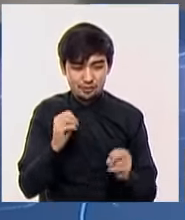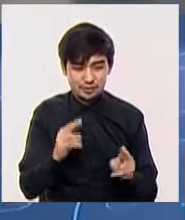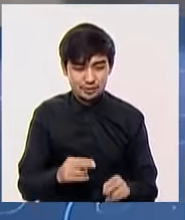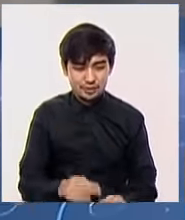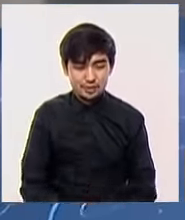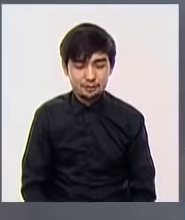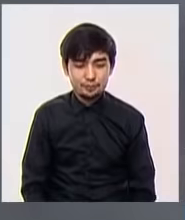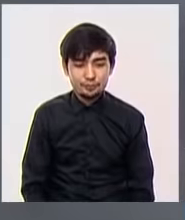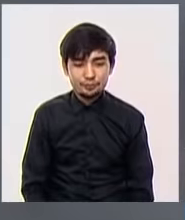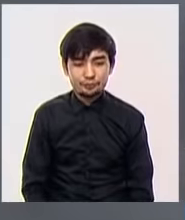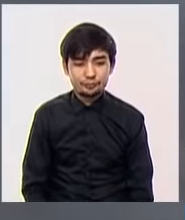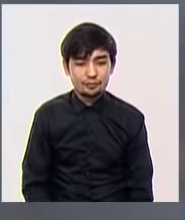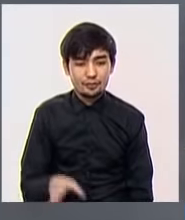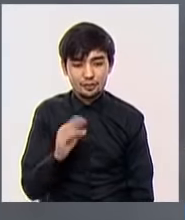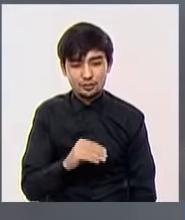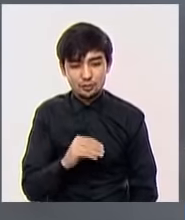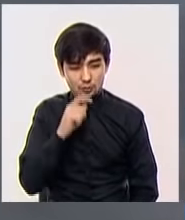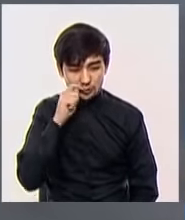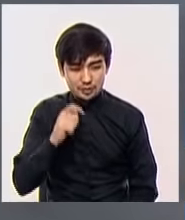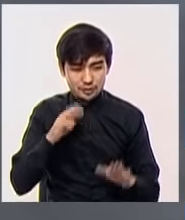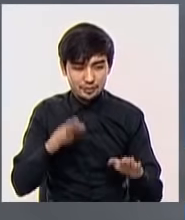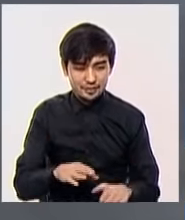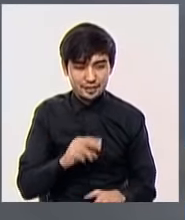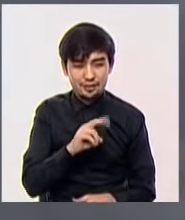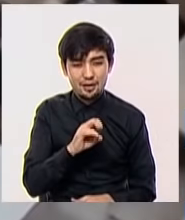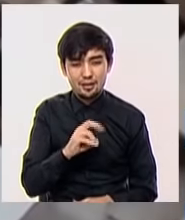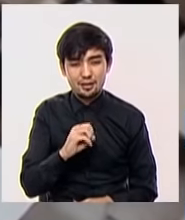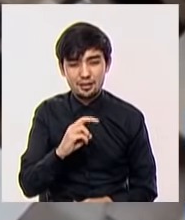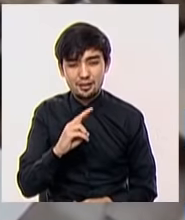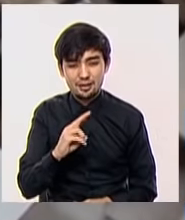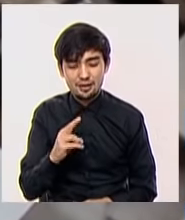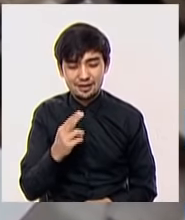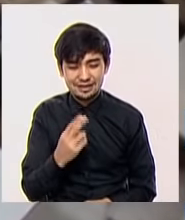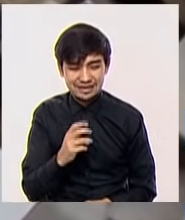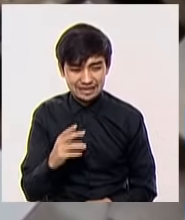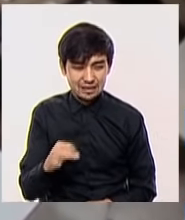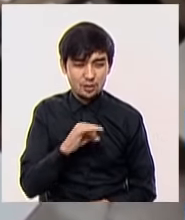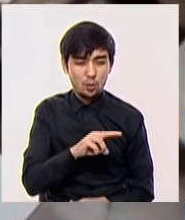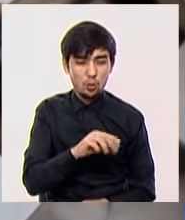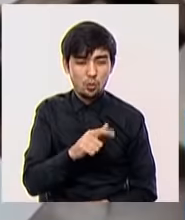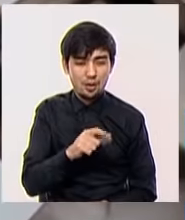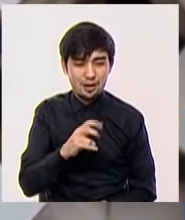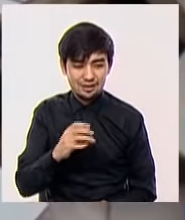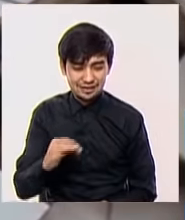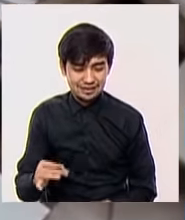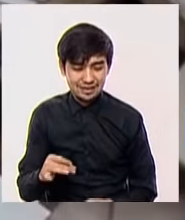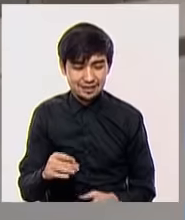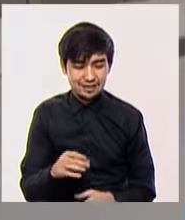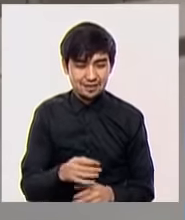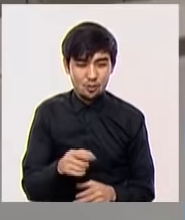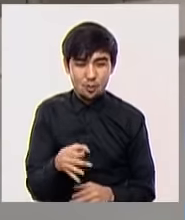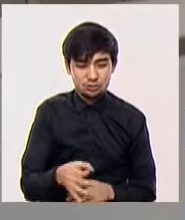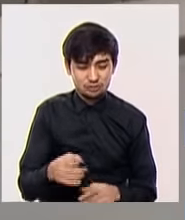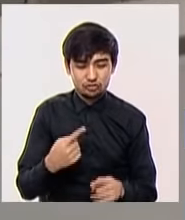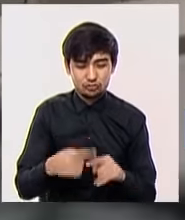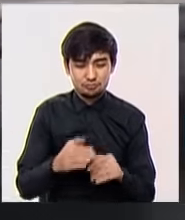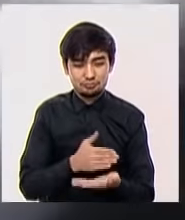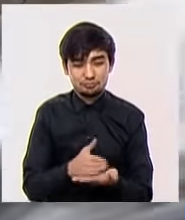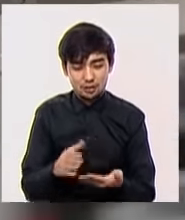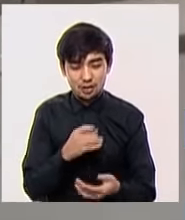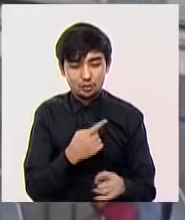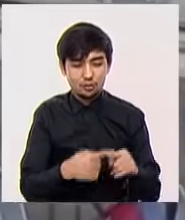на всей территории украины кроме донецкой и луганской областей намерены ввести режим чп и окончательное решение